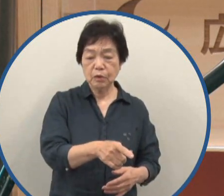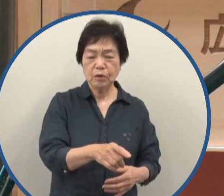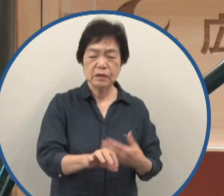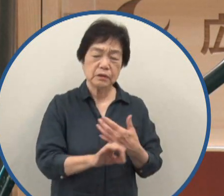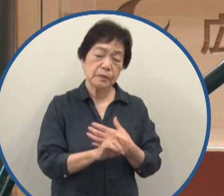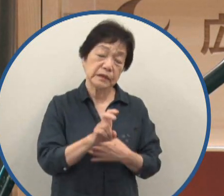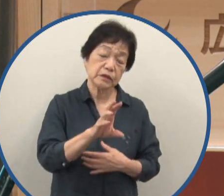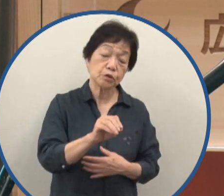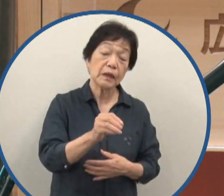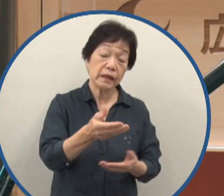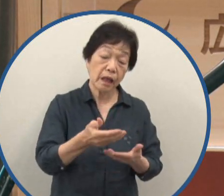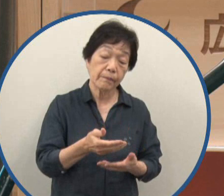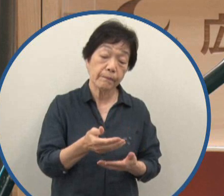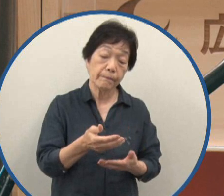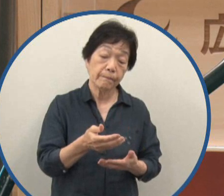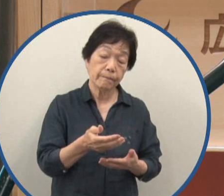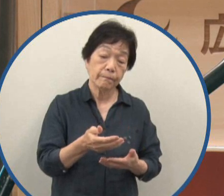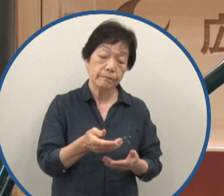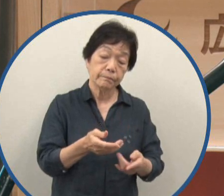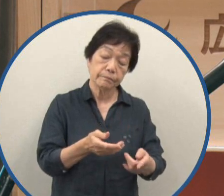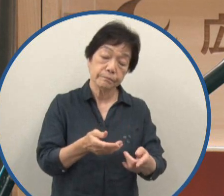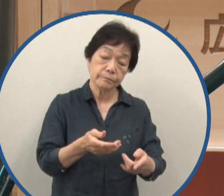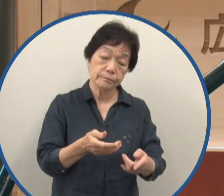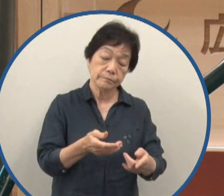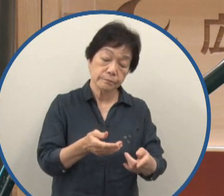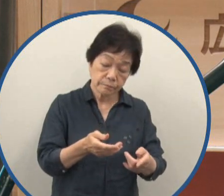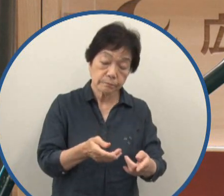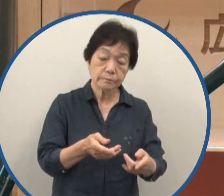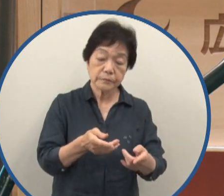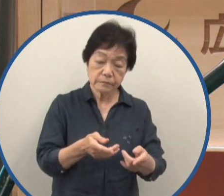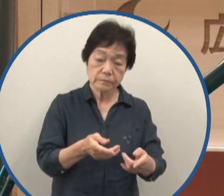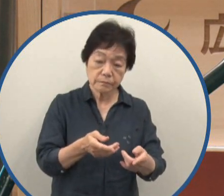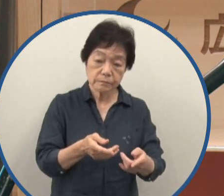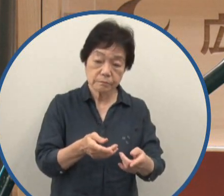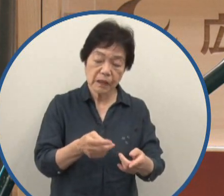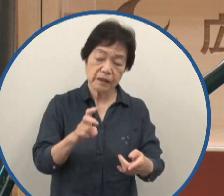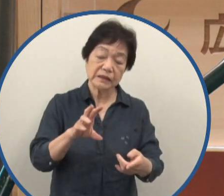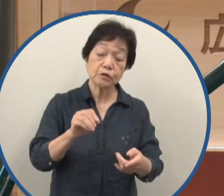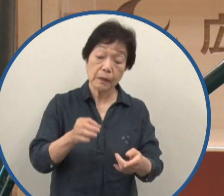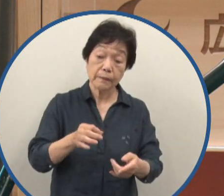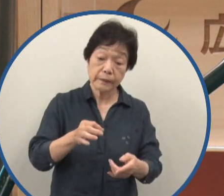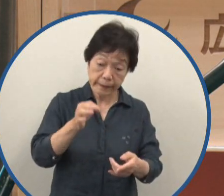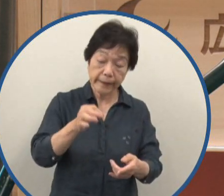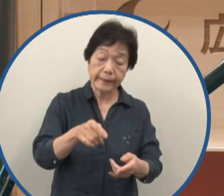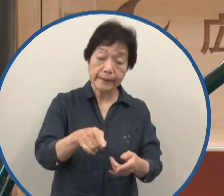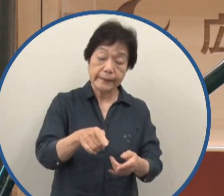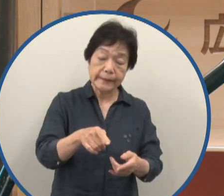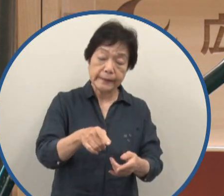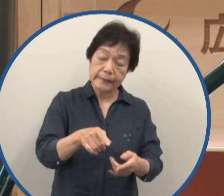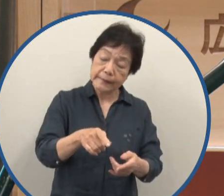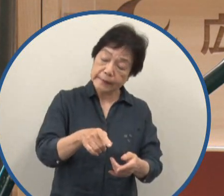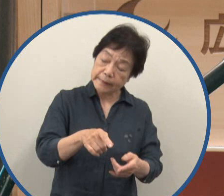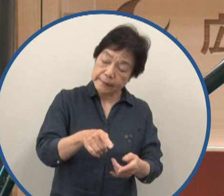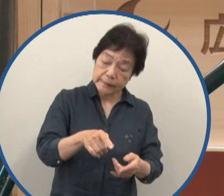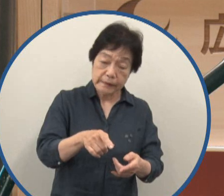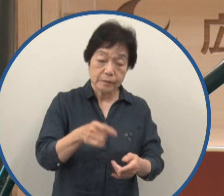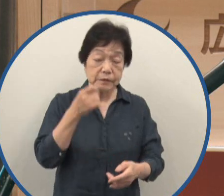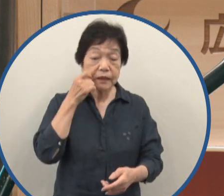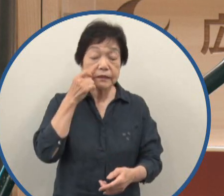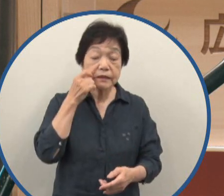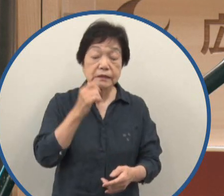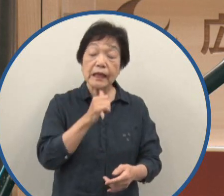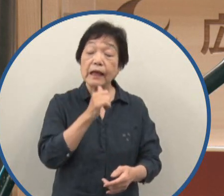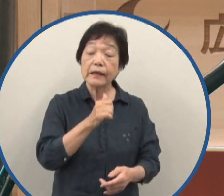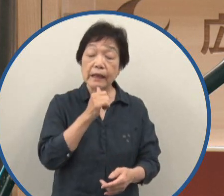20万円とかですね、まあ、最大、まあ、かなり大きな金額になっているお店もありますけれども、やはりそういうもの